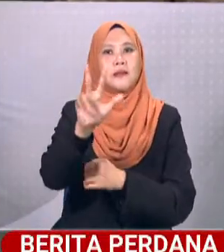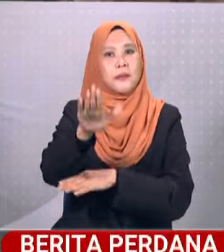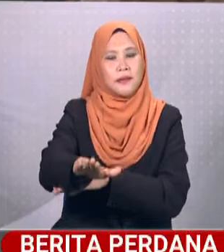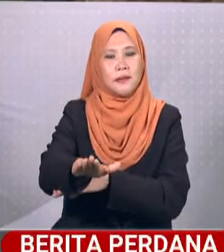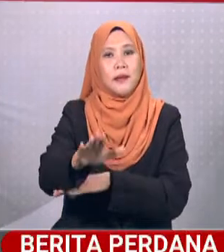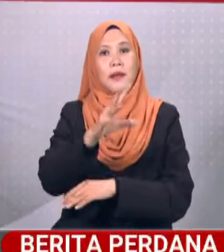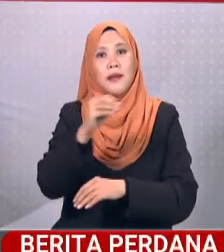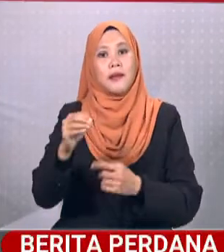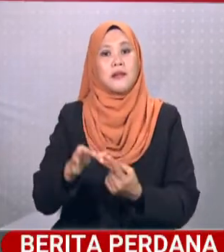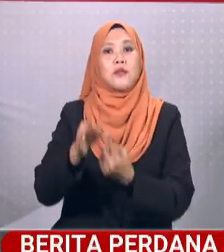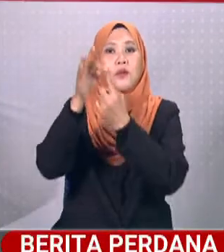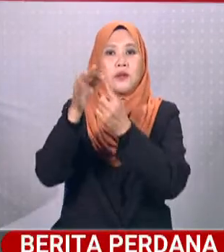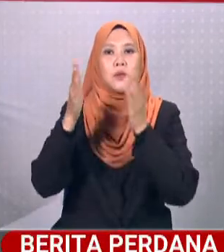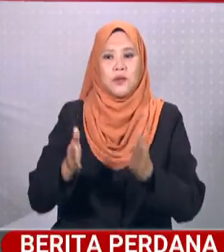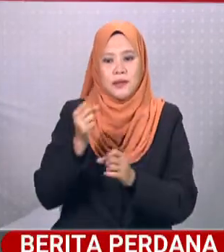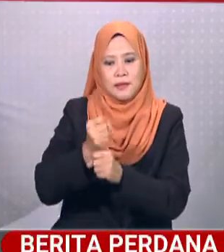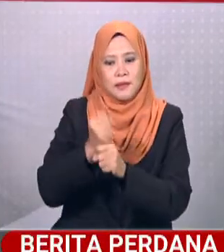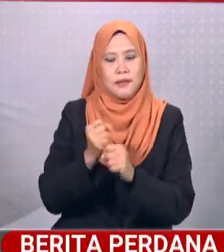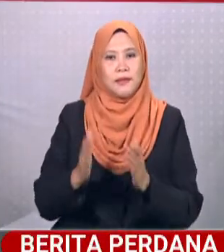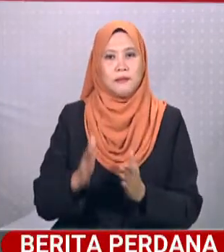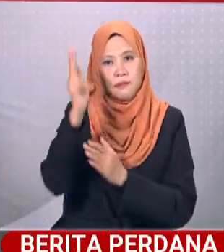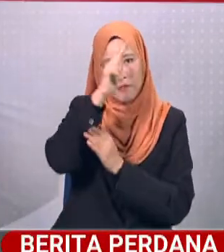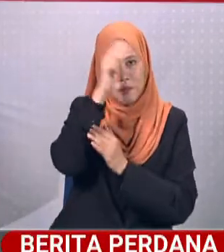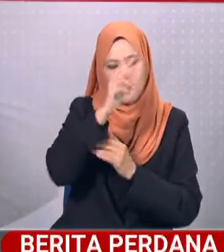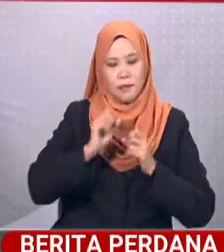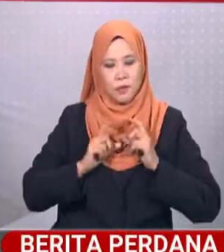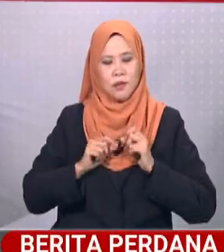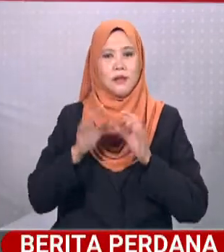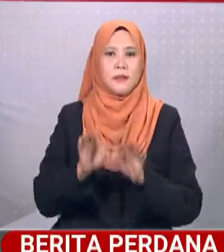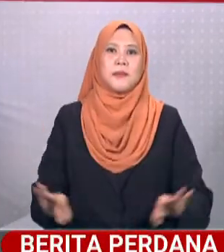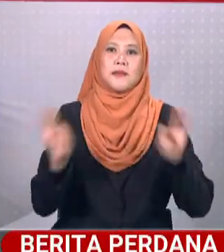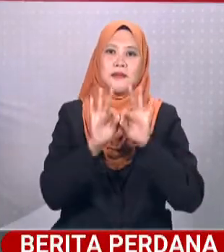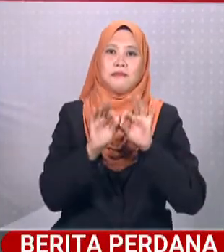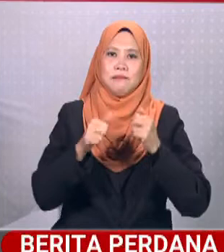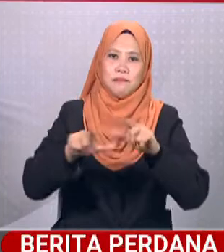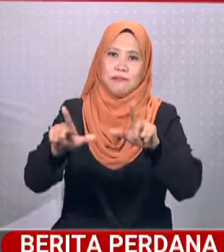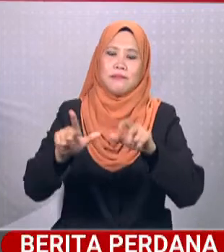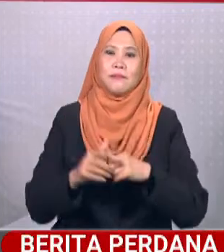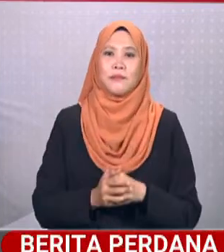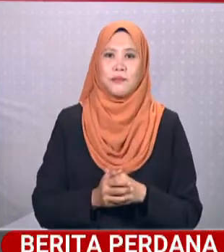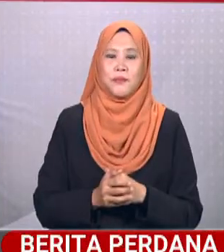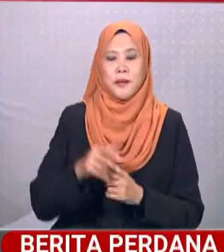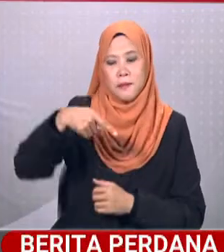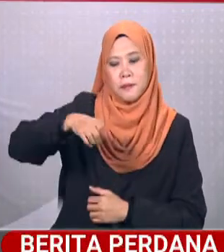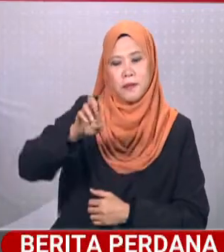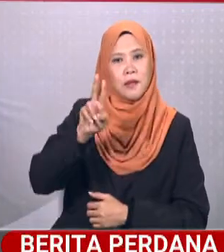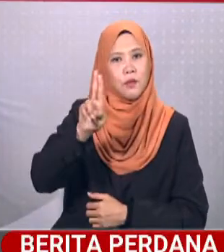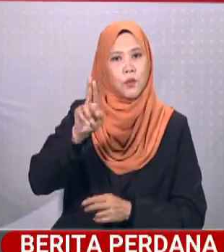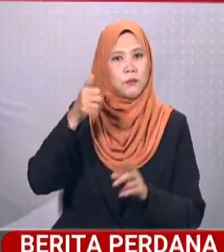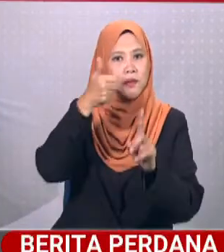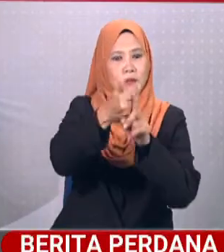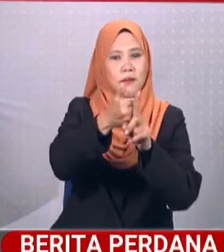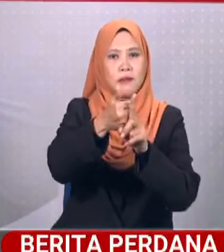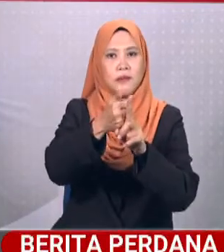Larangan itu terkecuali kepada mereka yang bekerja di sektor kerajaan dan swasta yang penting. Di Peru, Perintah Kawalan